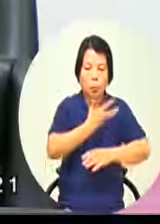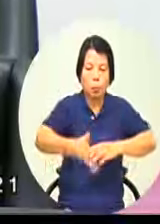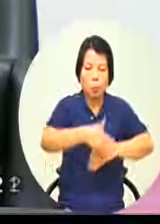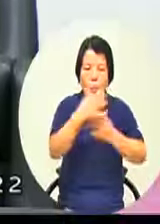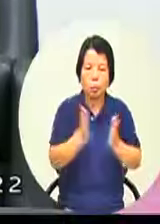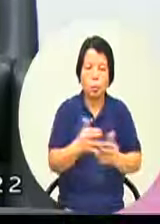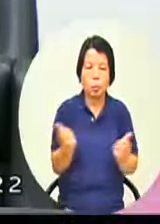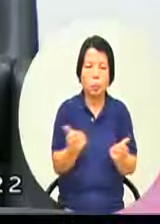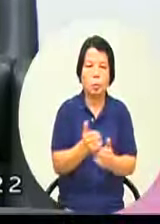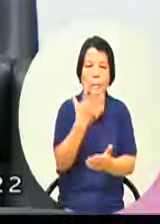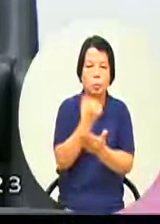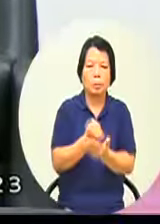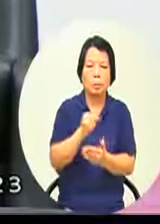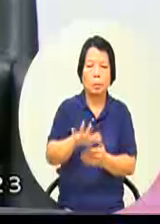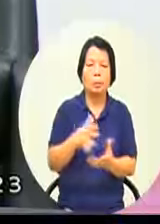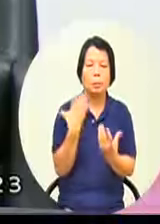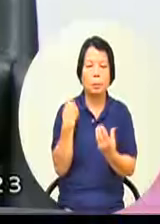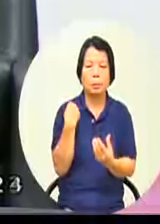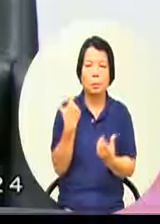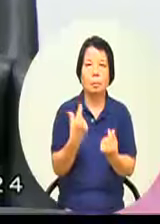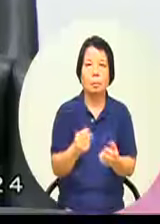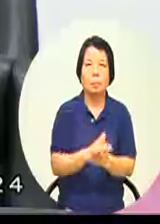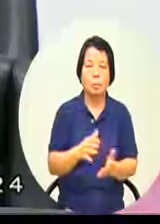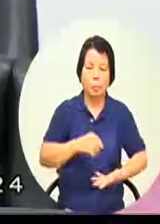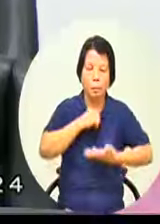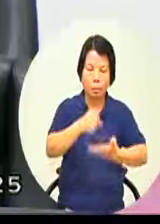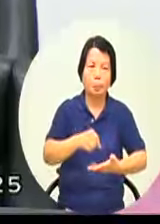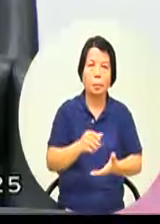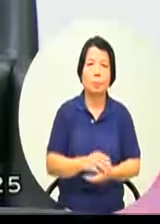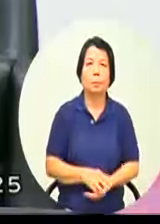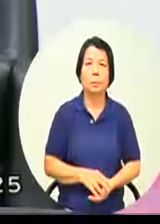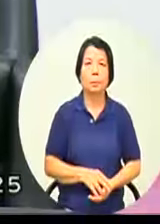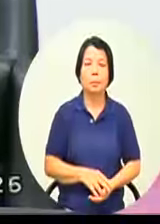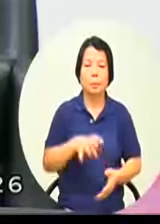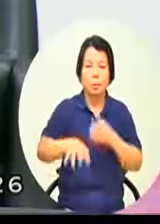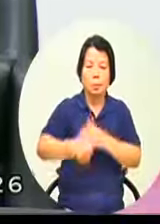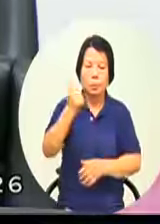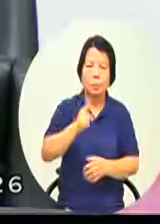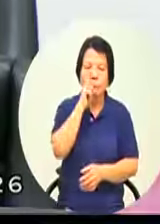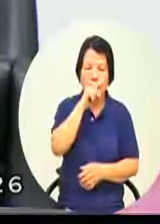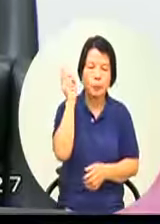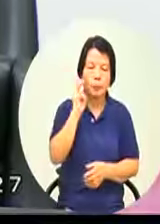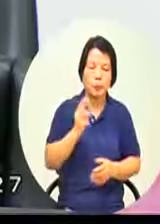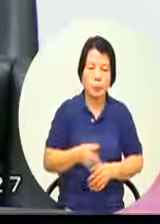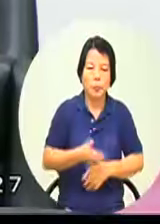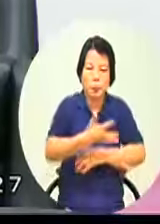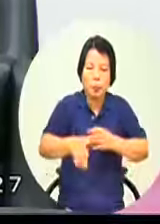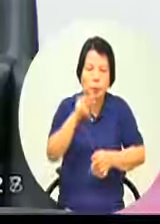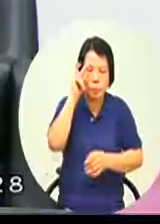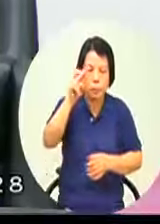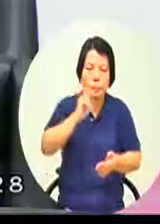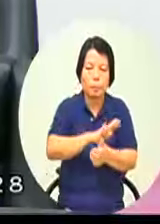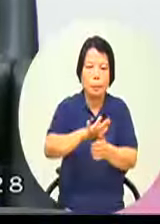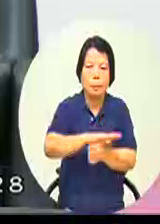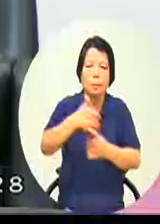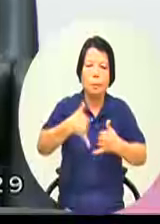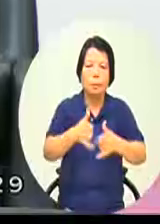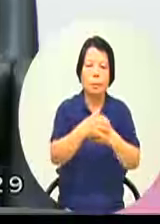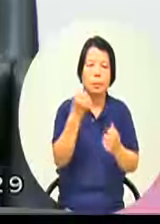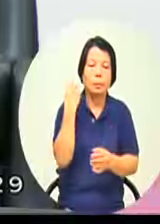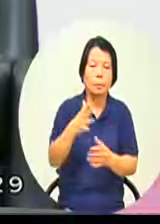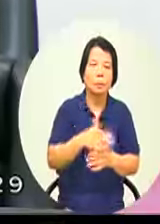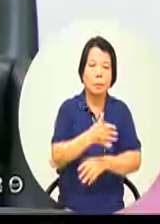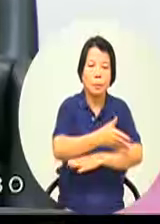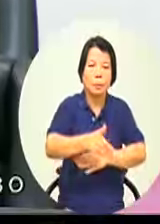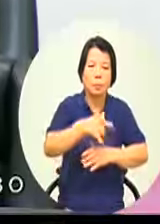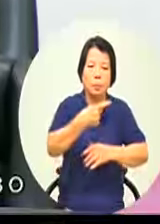存在哈。那我们现在第一点就是要建议局长，我们的污水处理在博爱路跟新庄一路